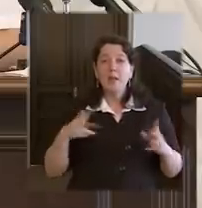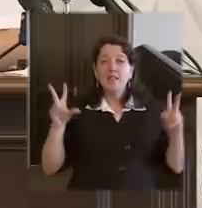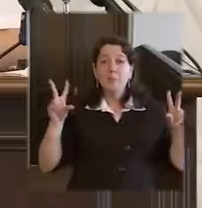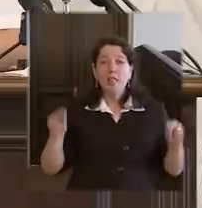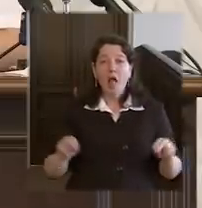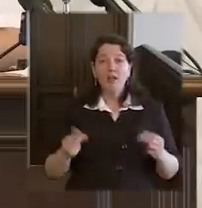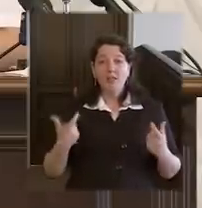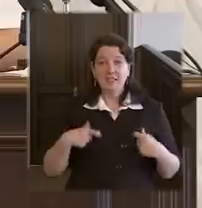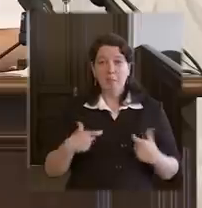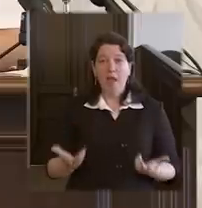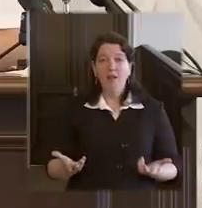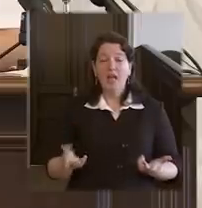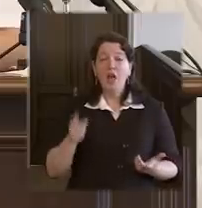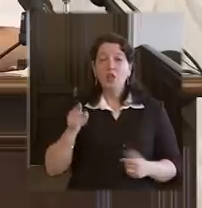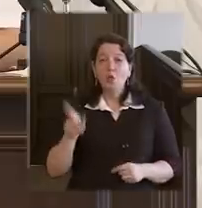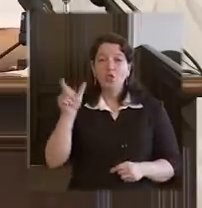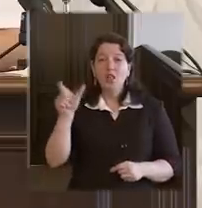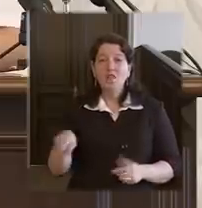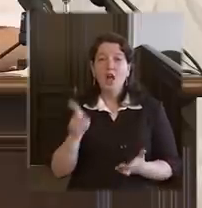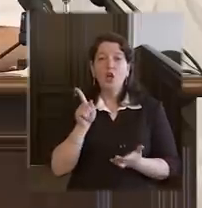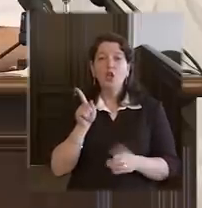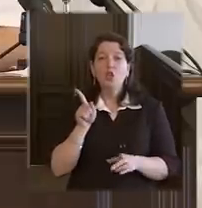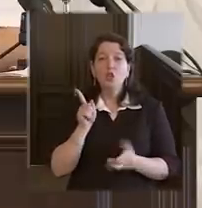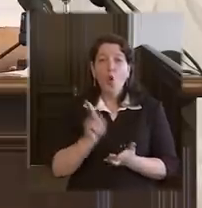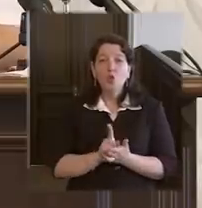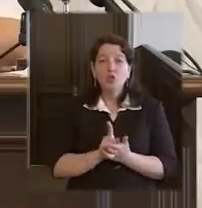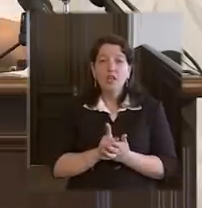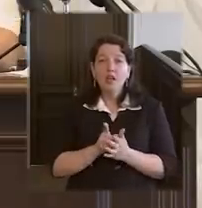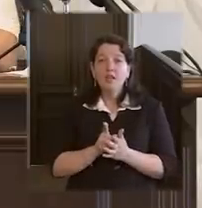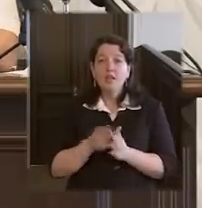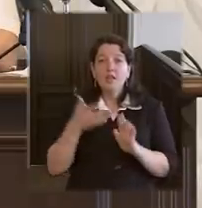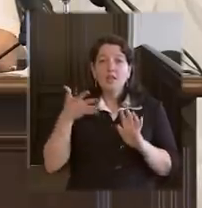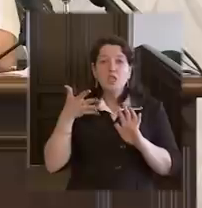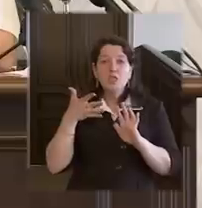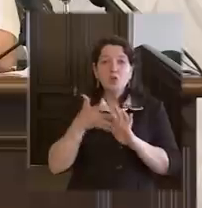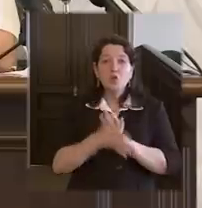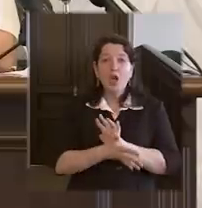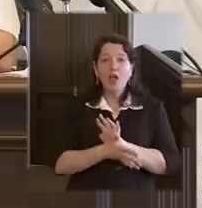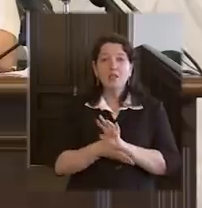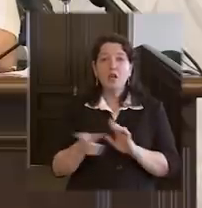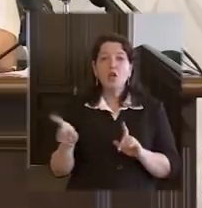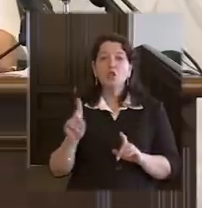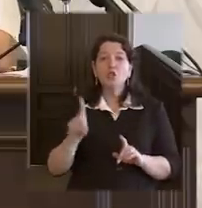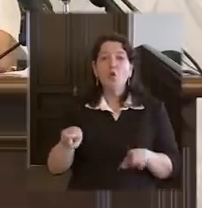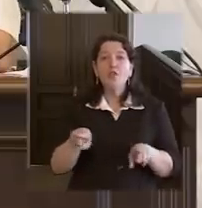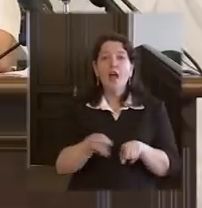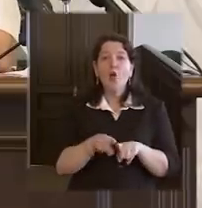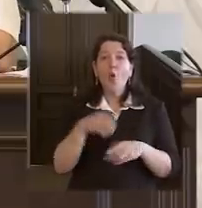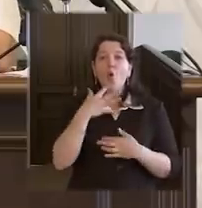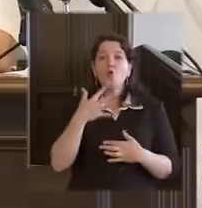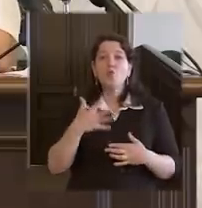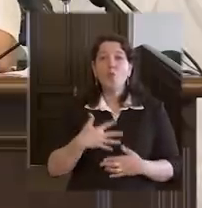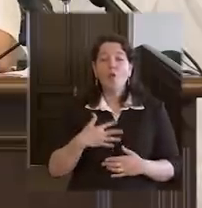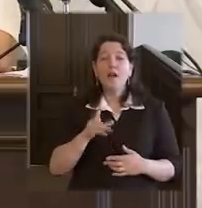иметь благо, если хотите, для себя, тот должен изучать, что это такое за любовь, как это